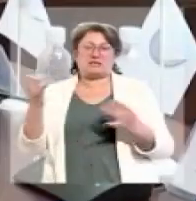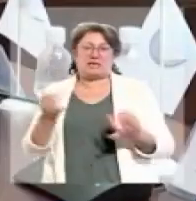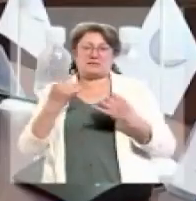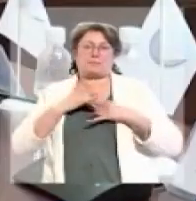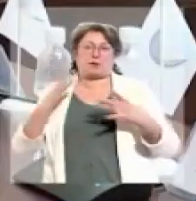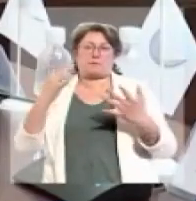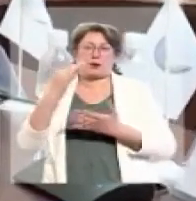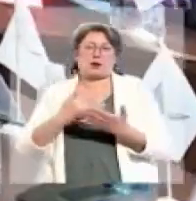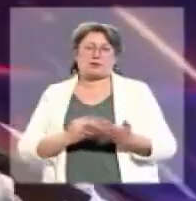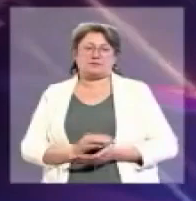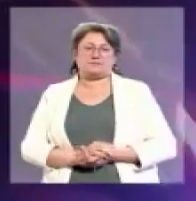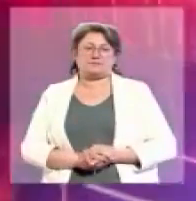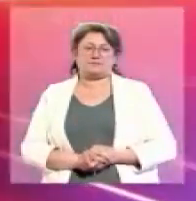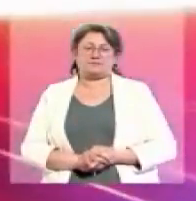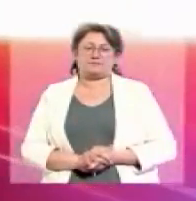насыщенной праздничной программой.